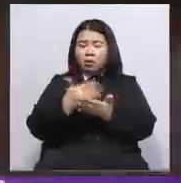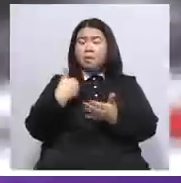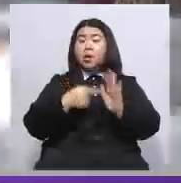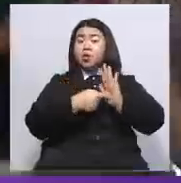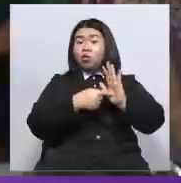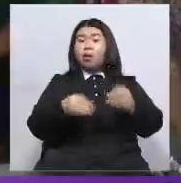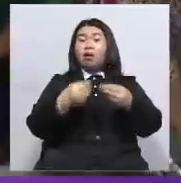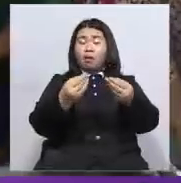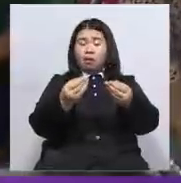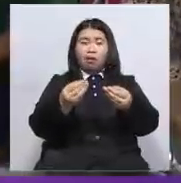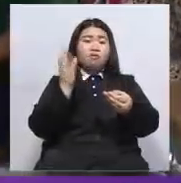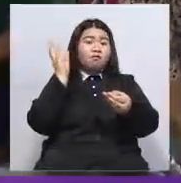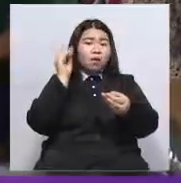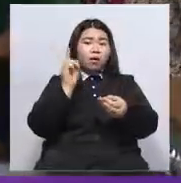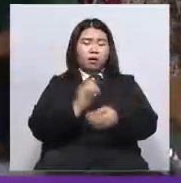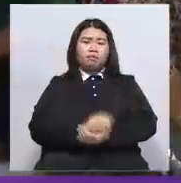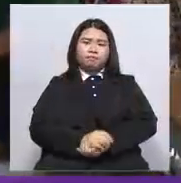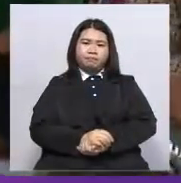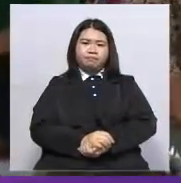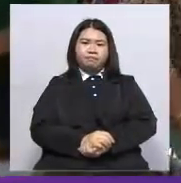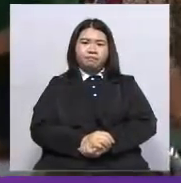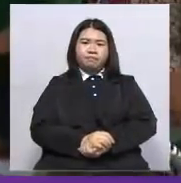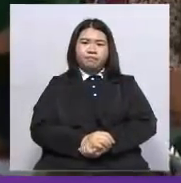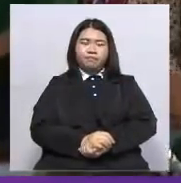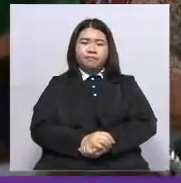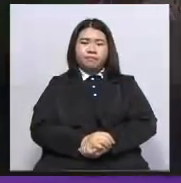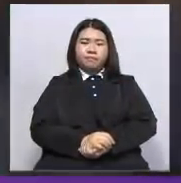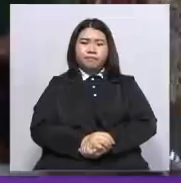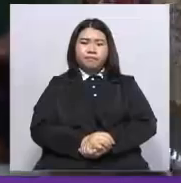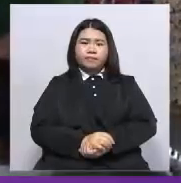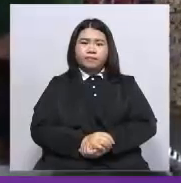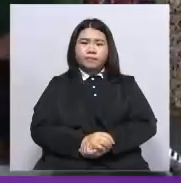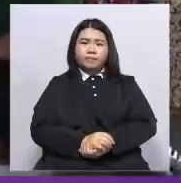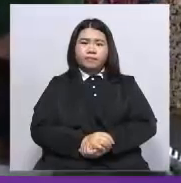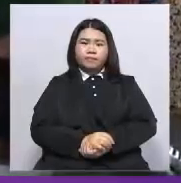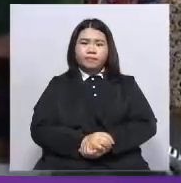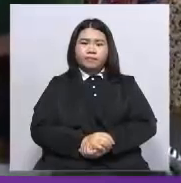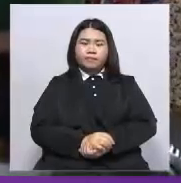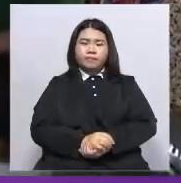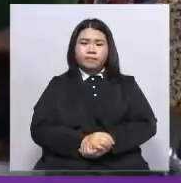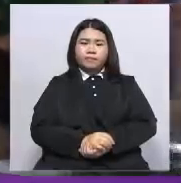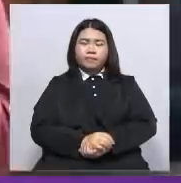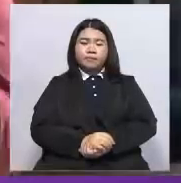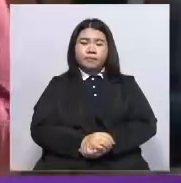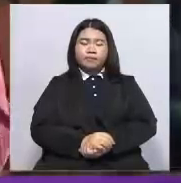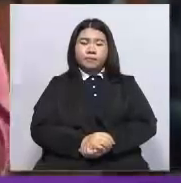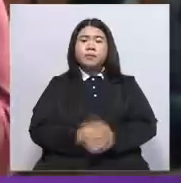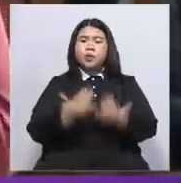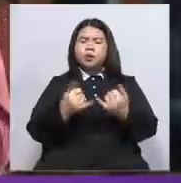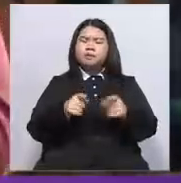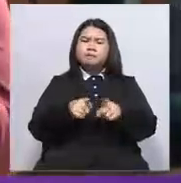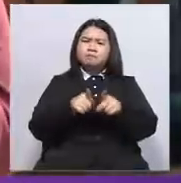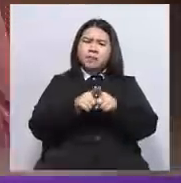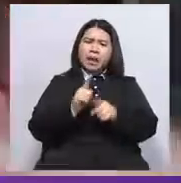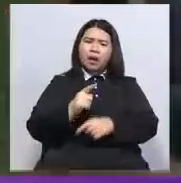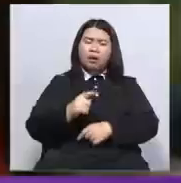กตัวอย่างให้คุณผู้ชมที่อยู่ทางบ้านเนี่ยเข้าใจเห็นได้ชัดๆได้ไหมคะคุณ ณัฐฐาครับ คุณณัฐฐาครับเพราะว่า เป็นการเหมือ